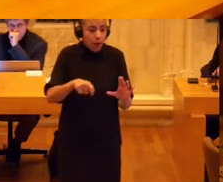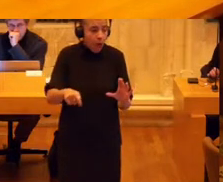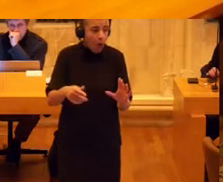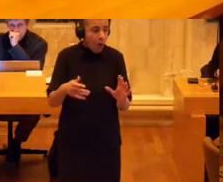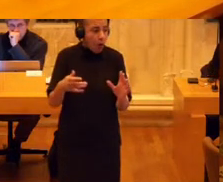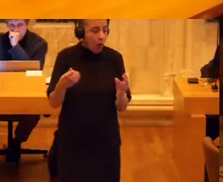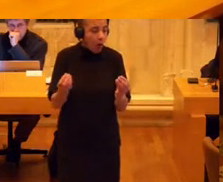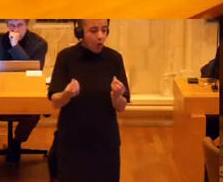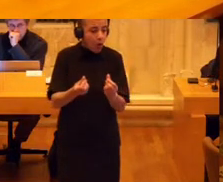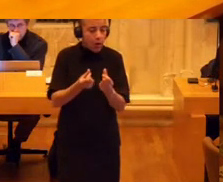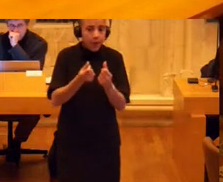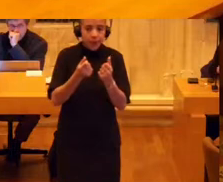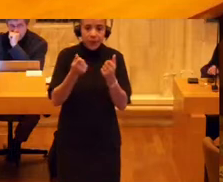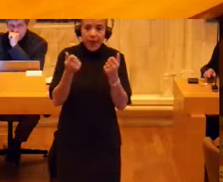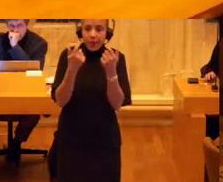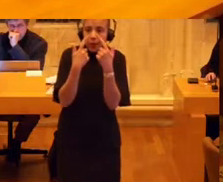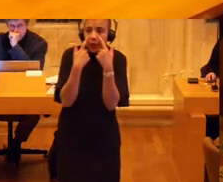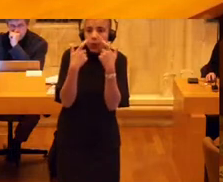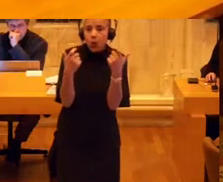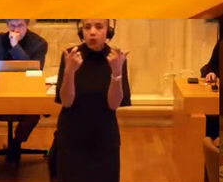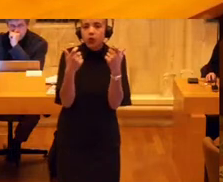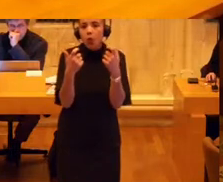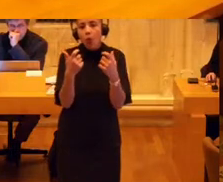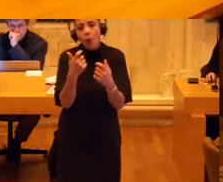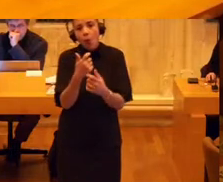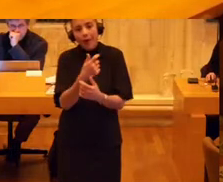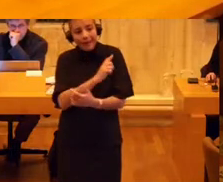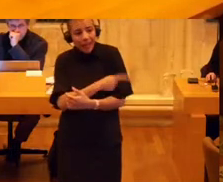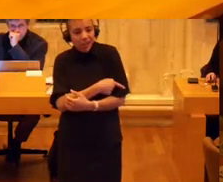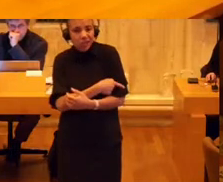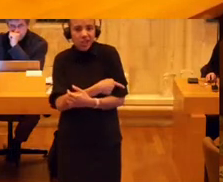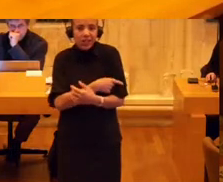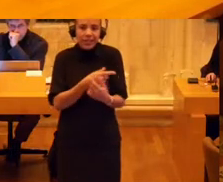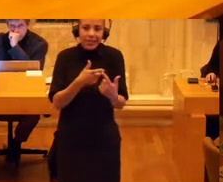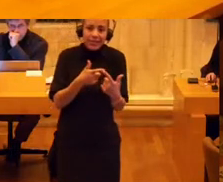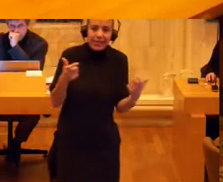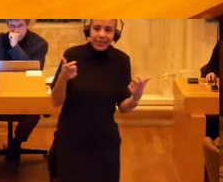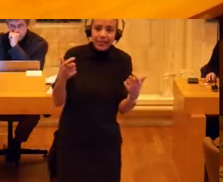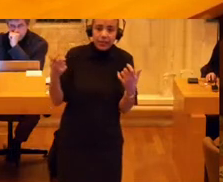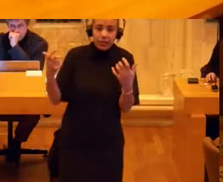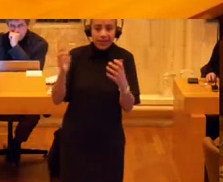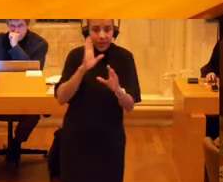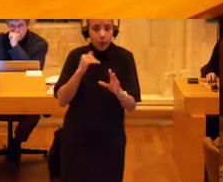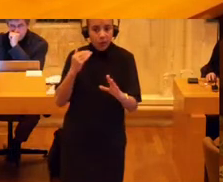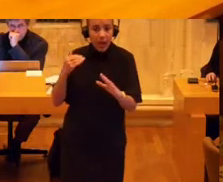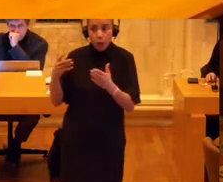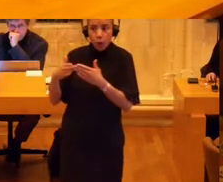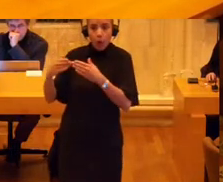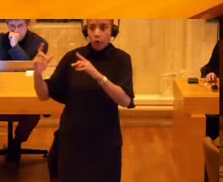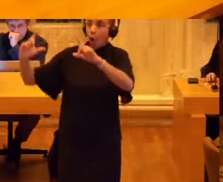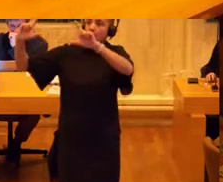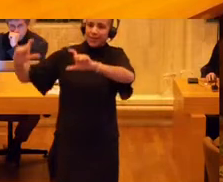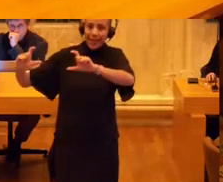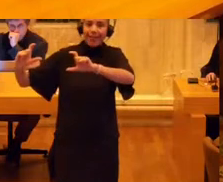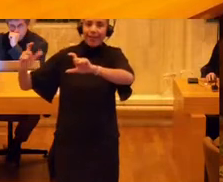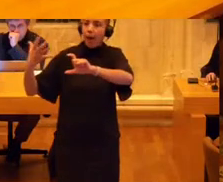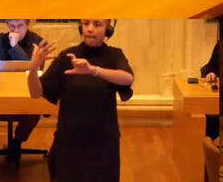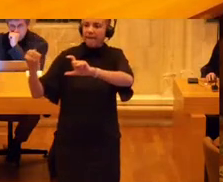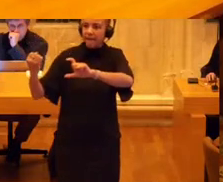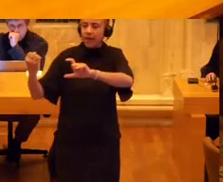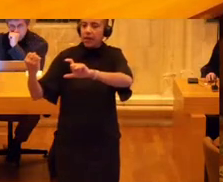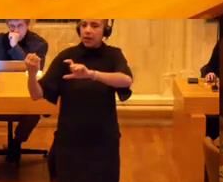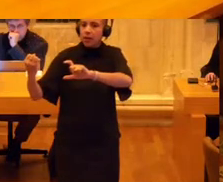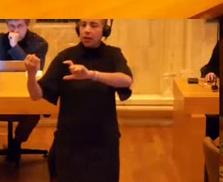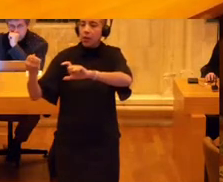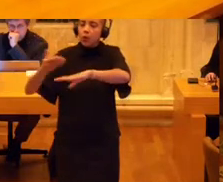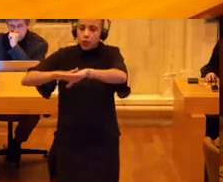pourquoi qu'on applique aux enseignes publicitaires, pourquoi est-ce qu'on ne le fait pas pour la publicité ? Voilà. Enfin, alors vous allez